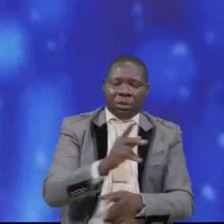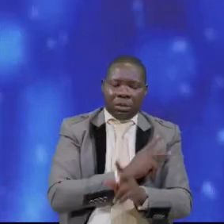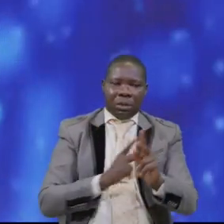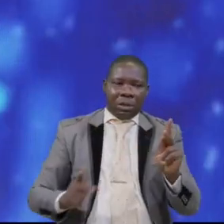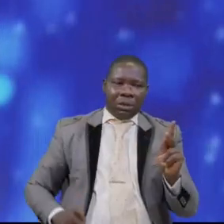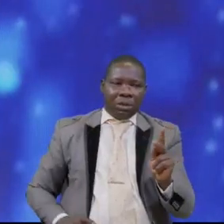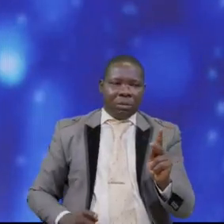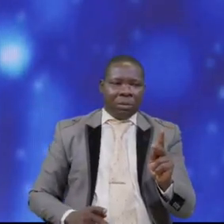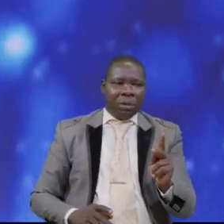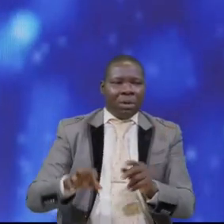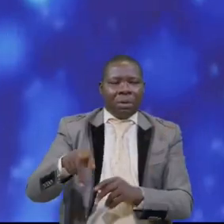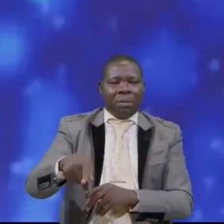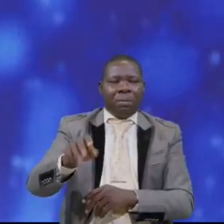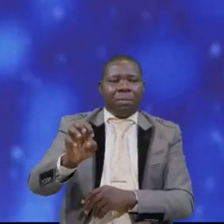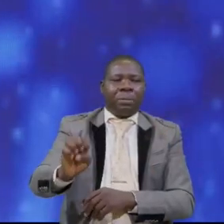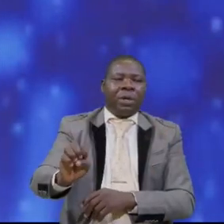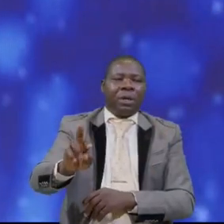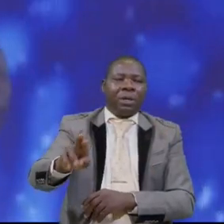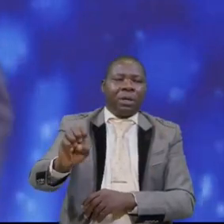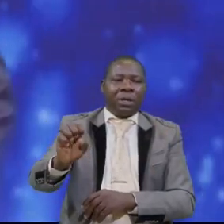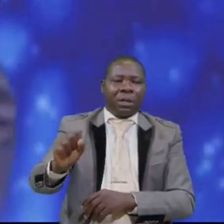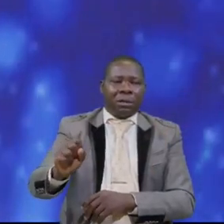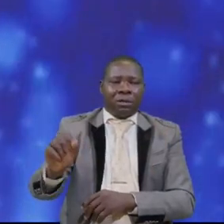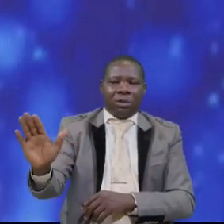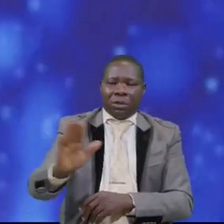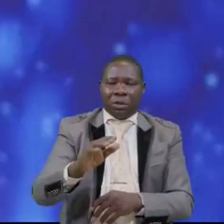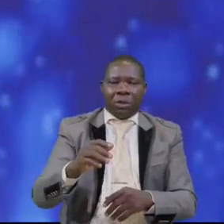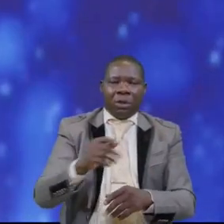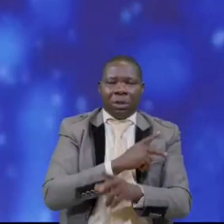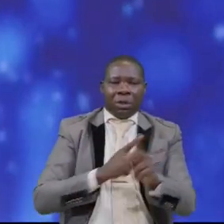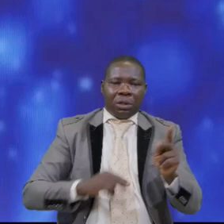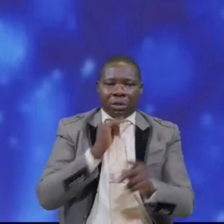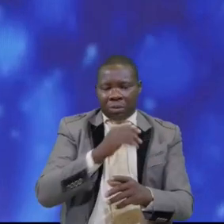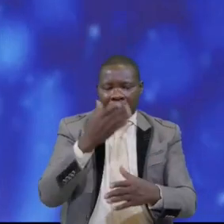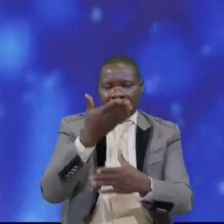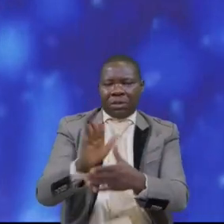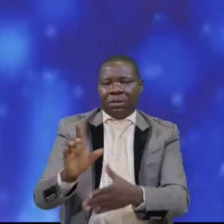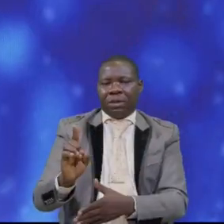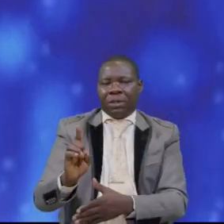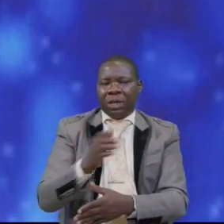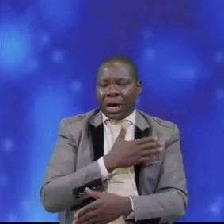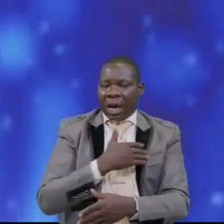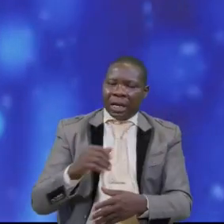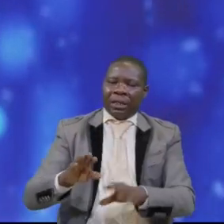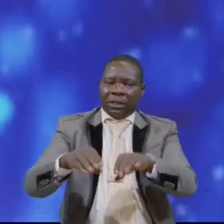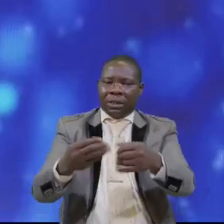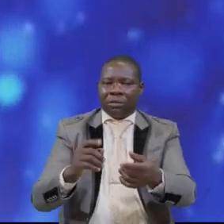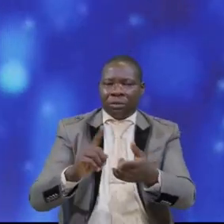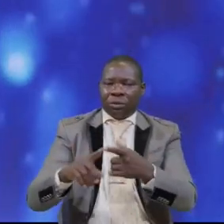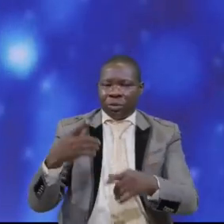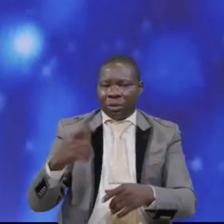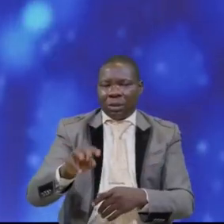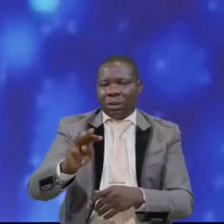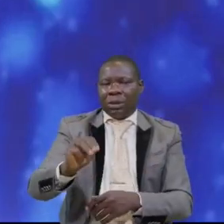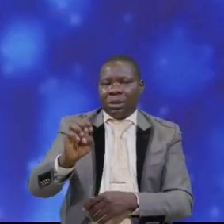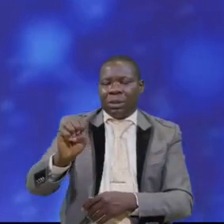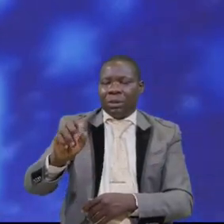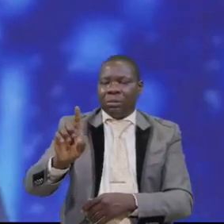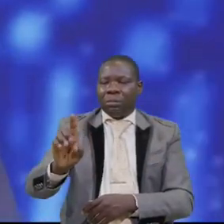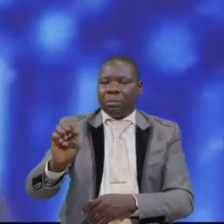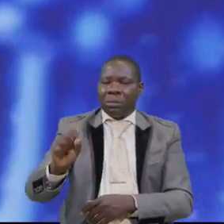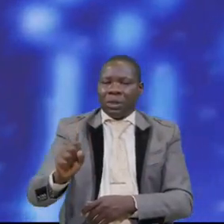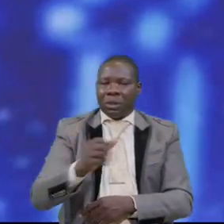Ton royaume sera divisé, terminé et donné aux Mèdes et aux Perses.